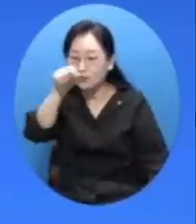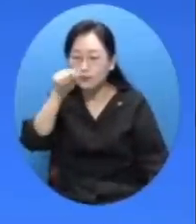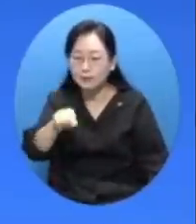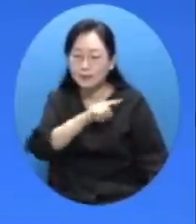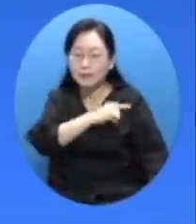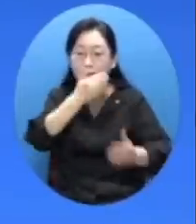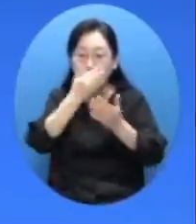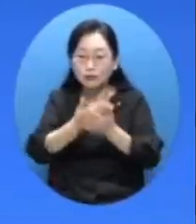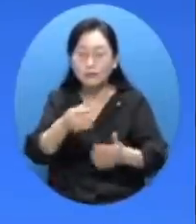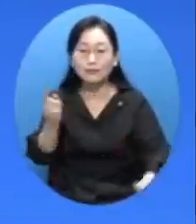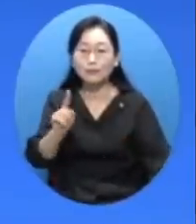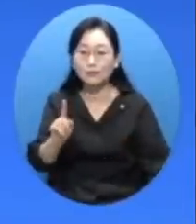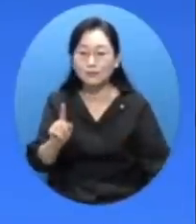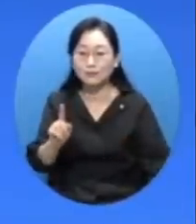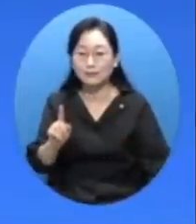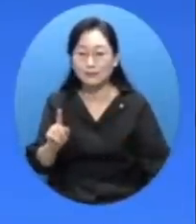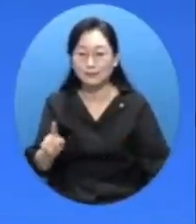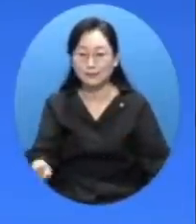중요한 배움은